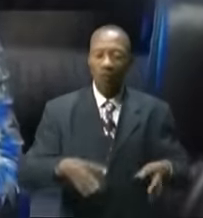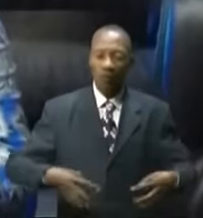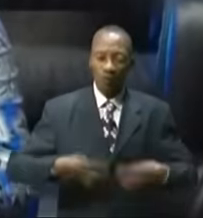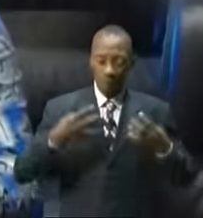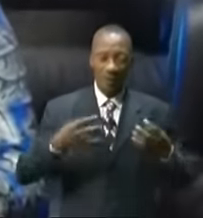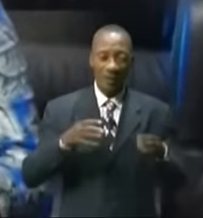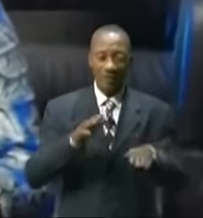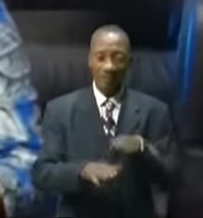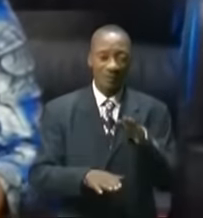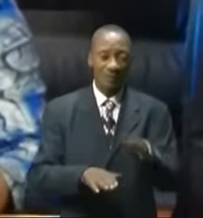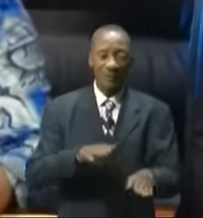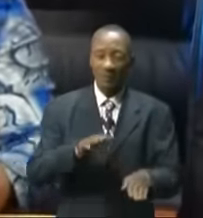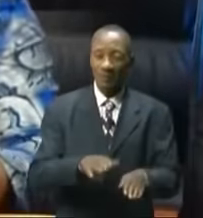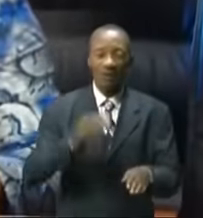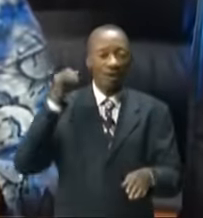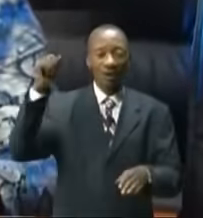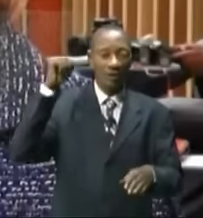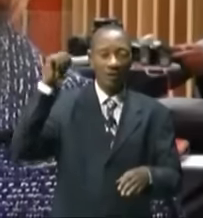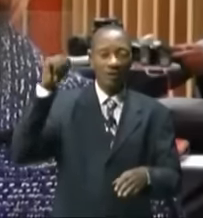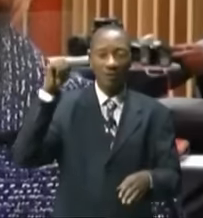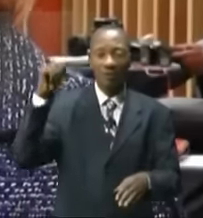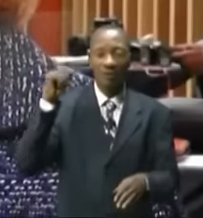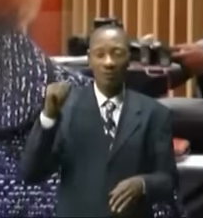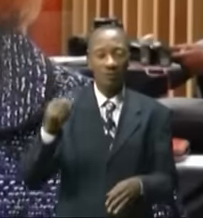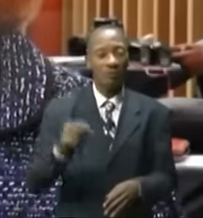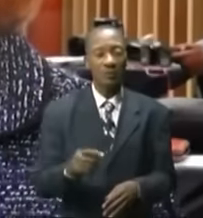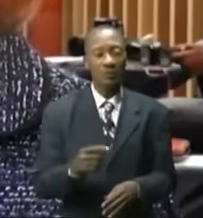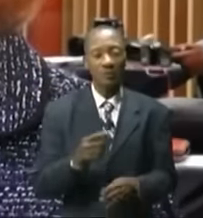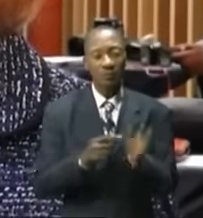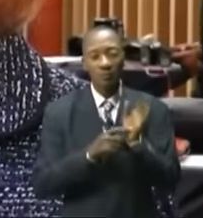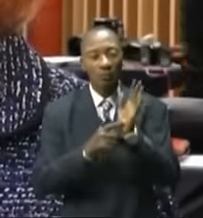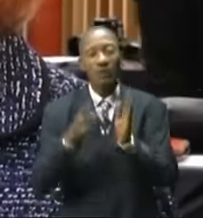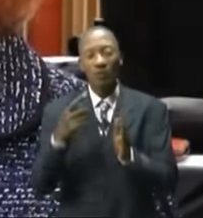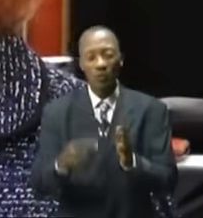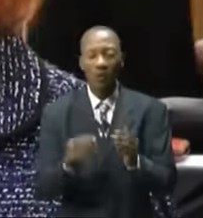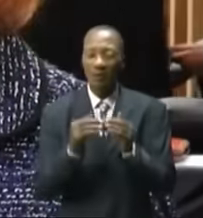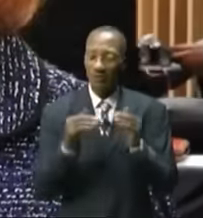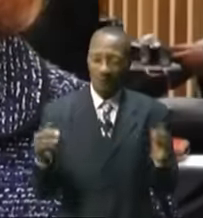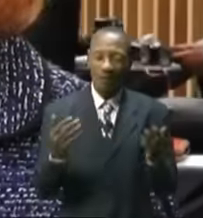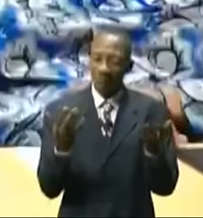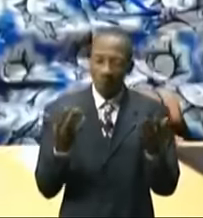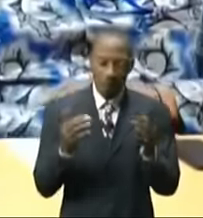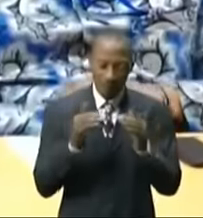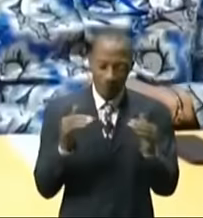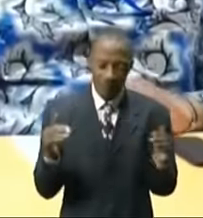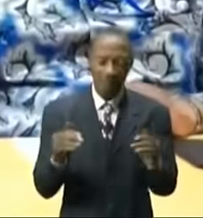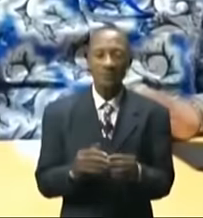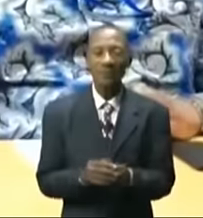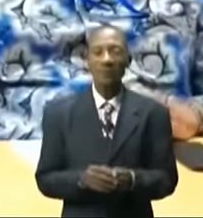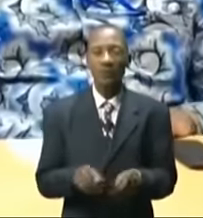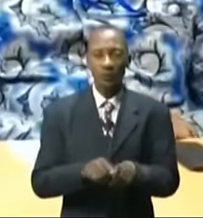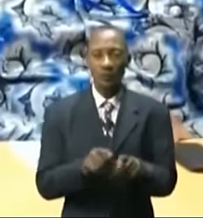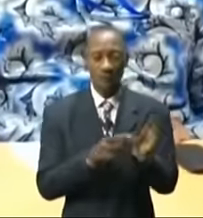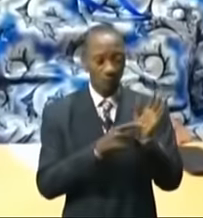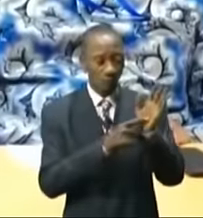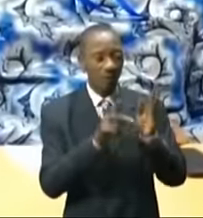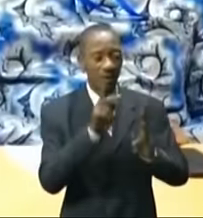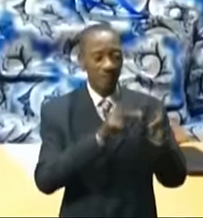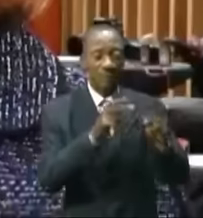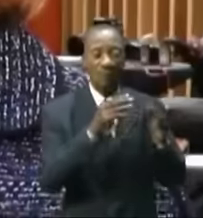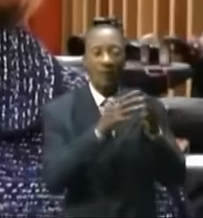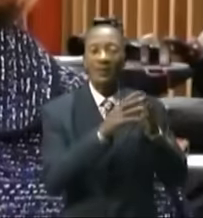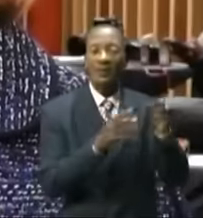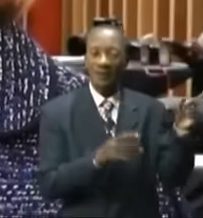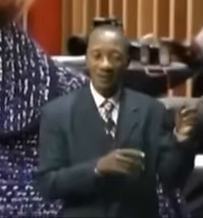les populations congolaises doivent réaliser que les gouvernements américains, comme le peuple américain, c'est d'abord un peuple ami. Et dans les